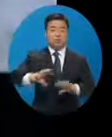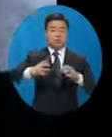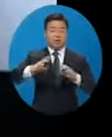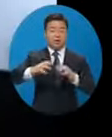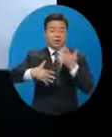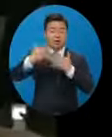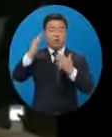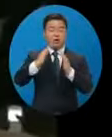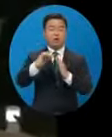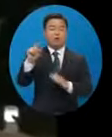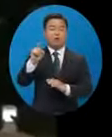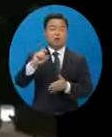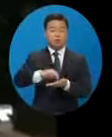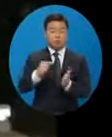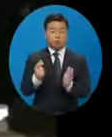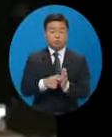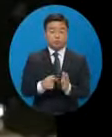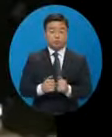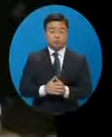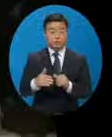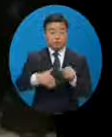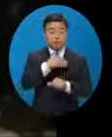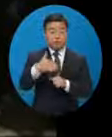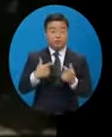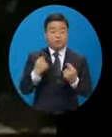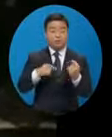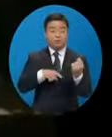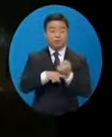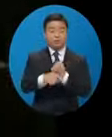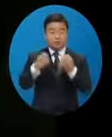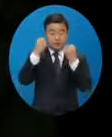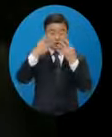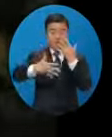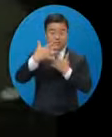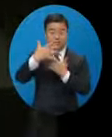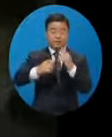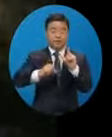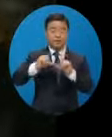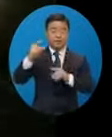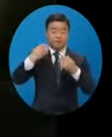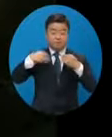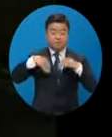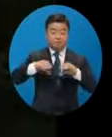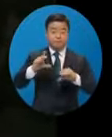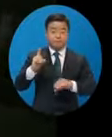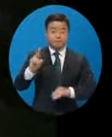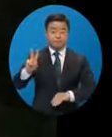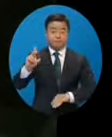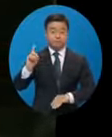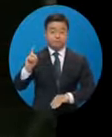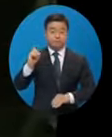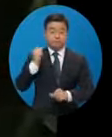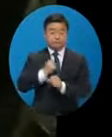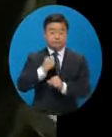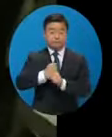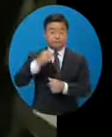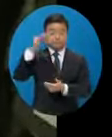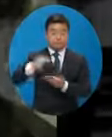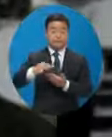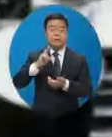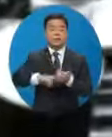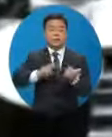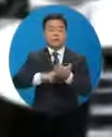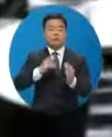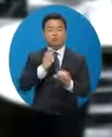남짓인데요. 상황이 이렇다 보니 신작들은 대부분 비디오나 DVD로 만들어져 헐값에 팔려나가고 있고